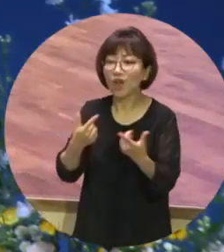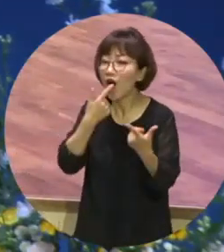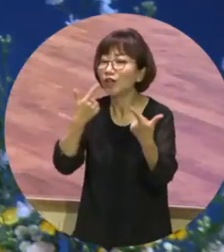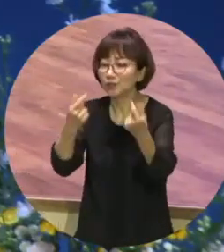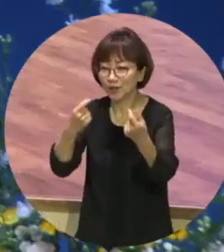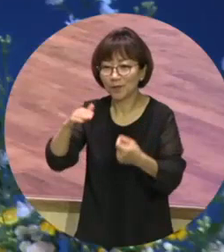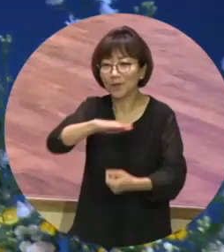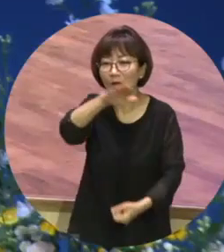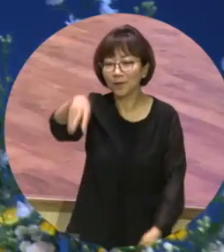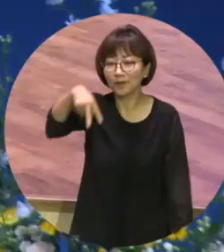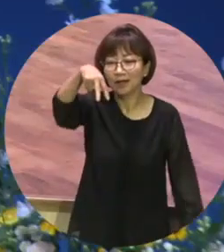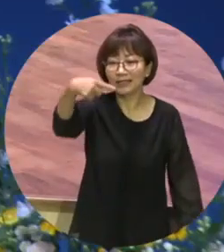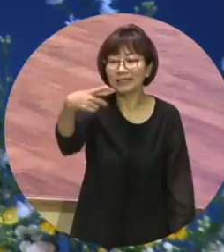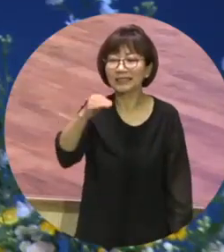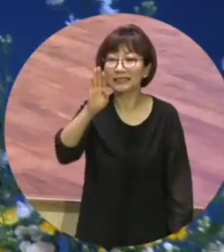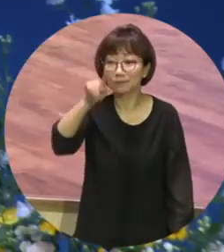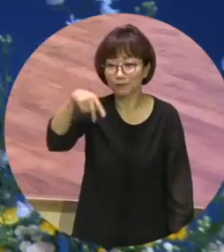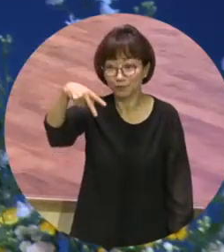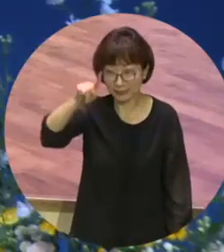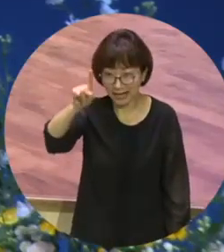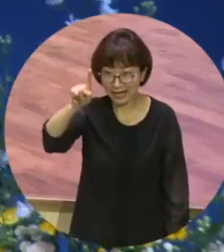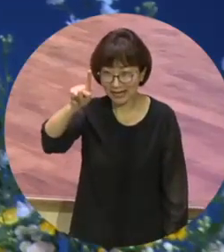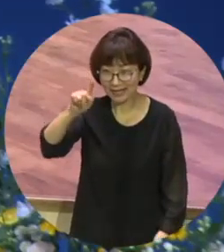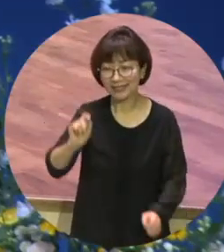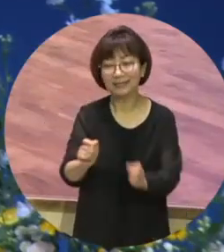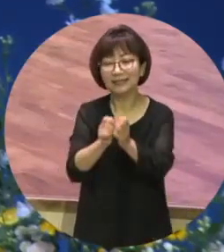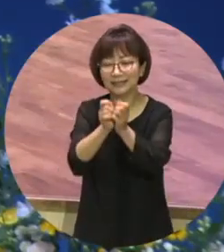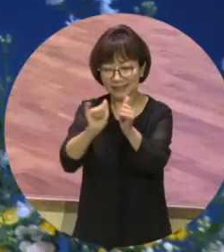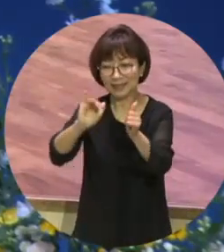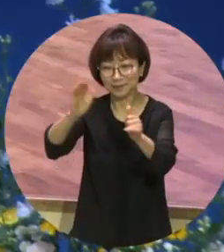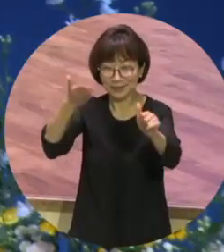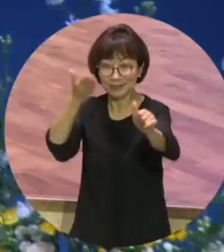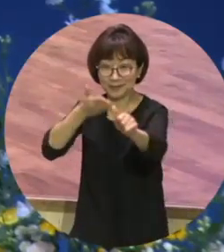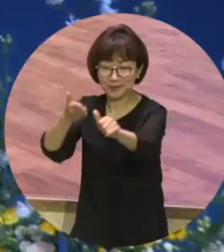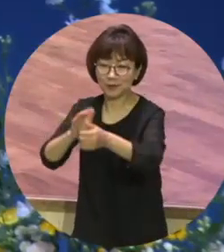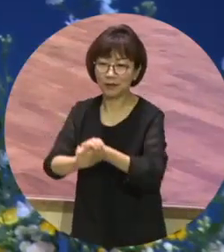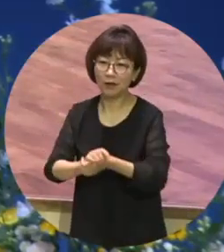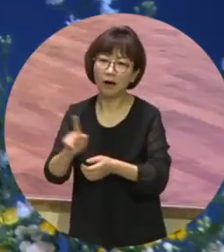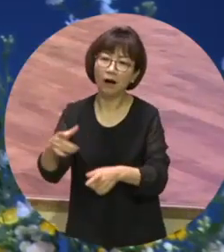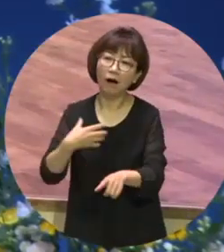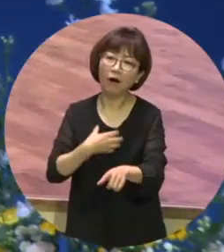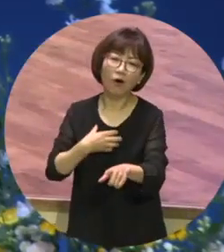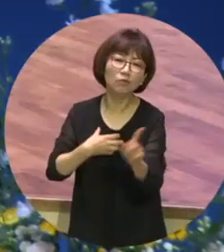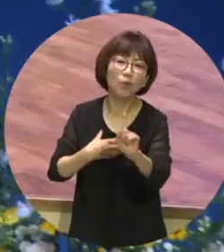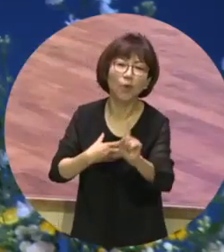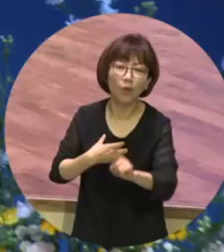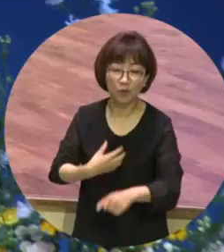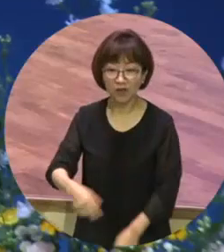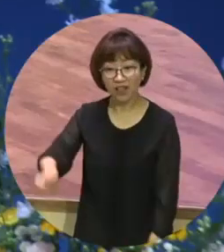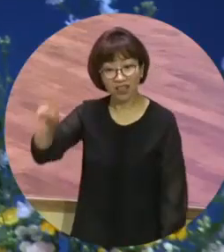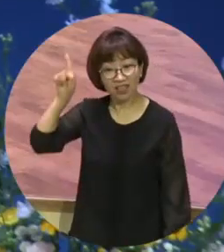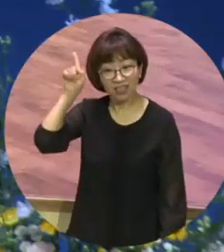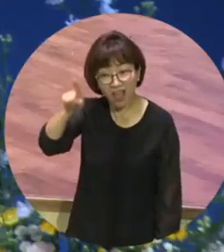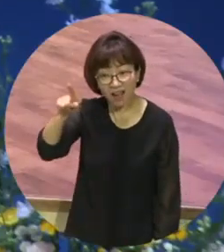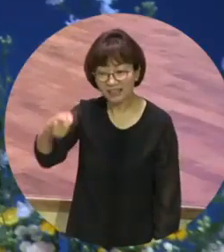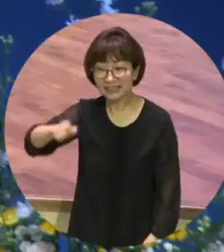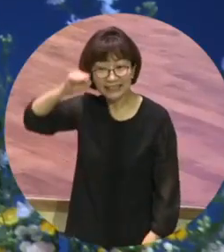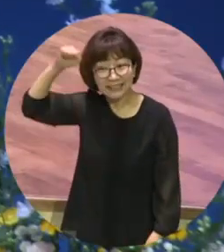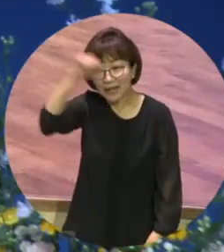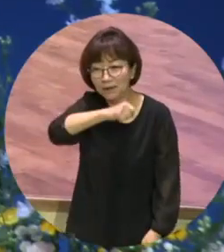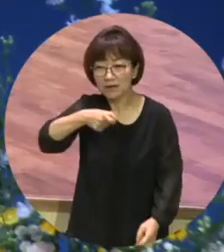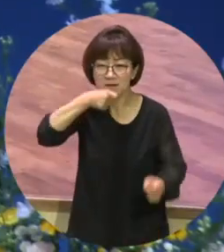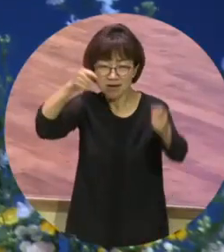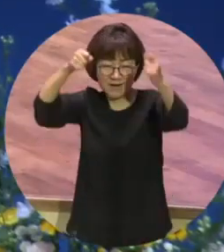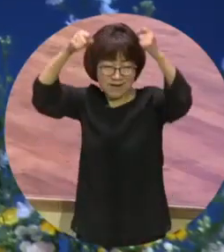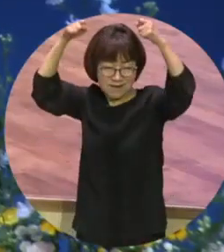되어보시길 바랍니다. 또 어떻게 되면 반이지 내일 장마가 엄청 쳐가 내일 이 새벽에는 막 그냥